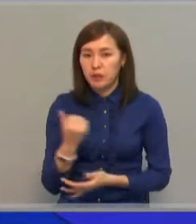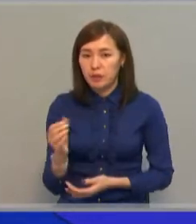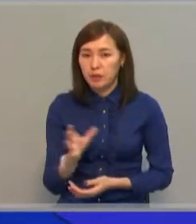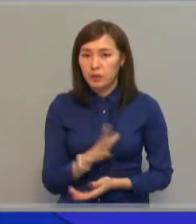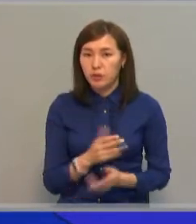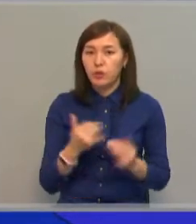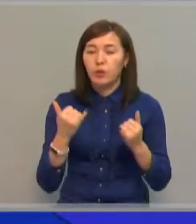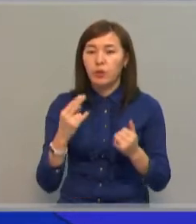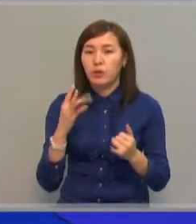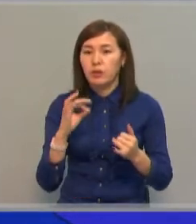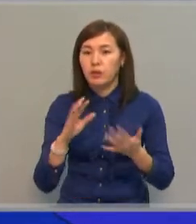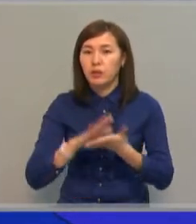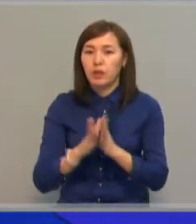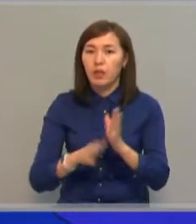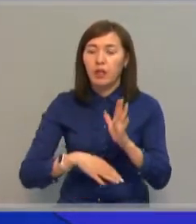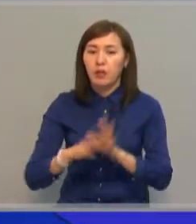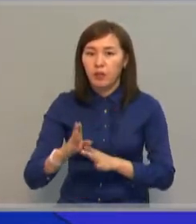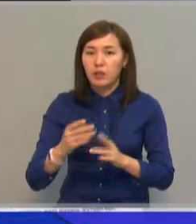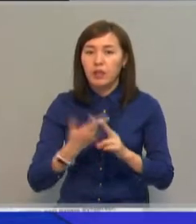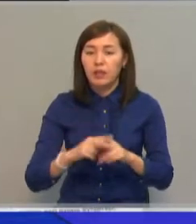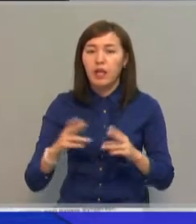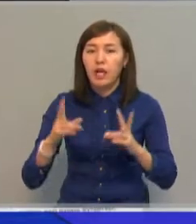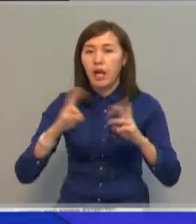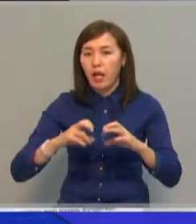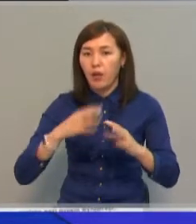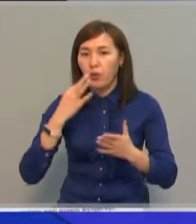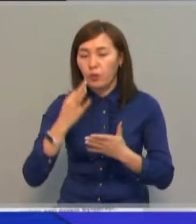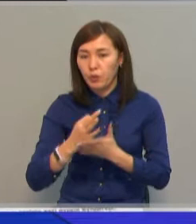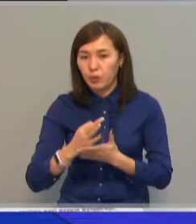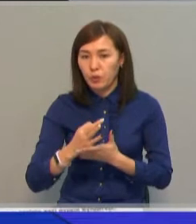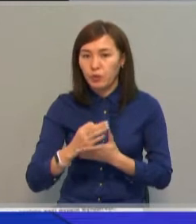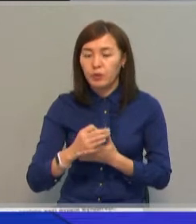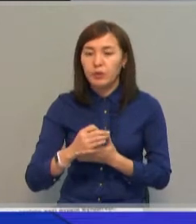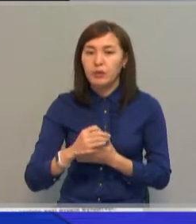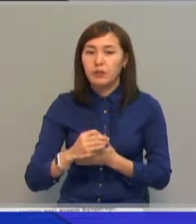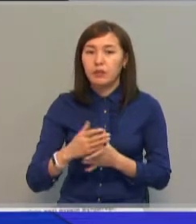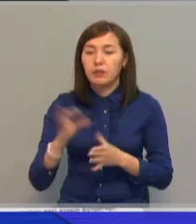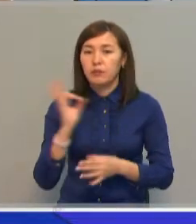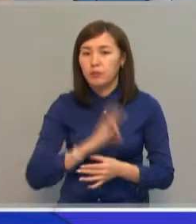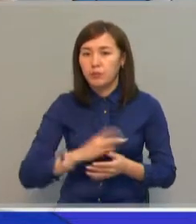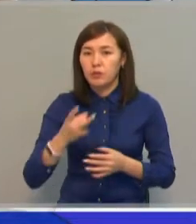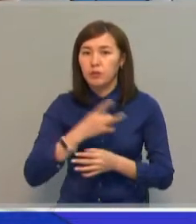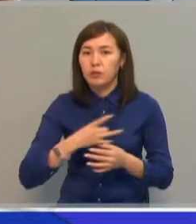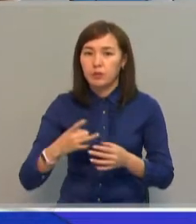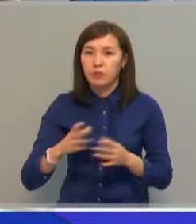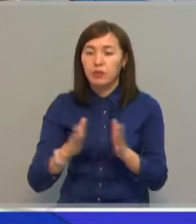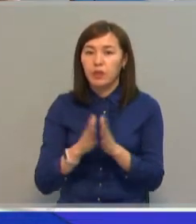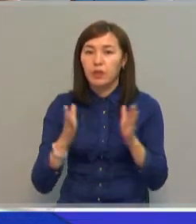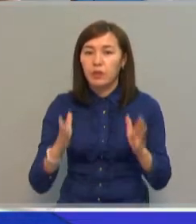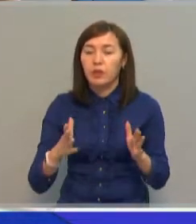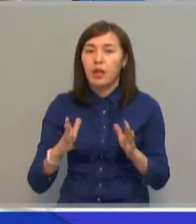келеді. Бүгінде цирк жағдайын жақсарту аталған экспериментті тәжірибе жүзінде қолдану мақсатында республикалық